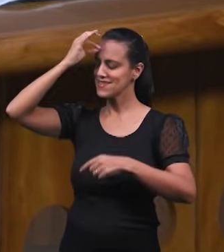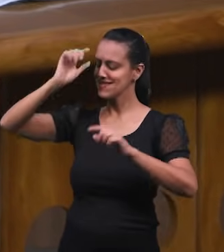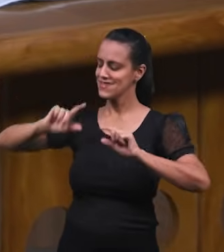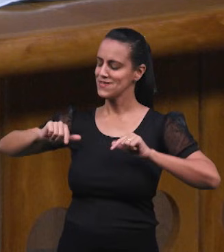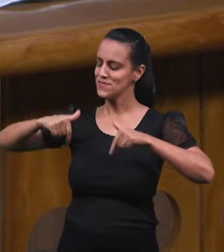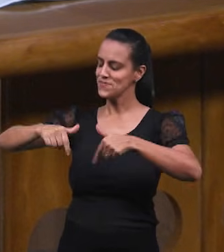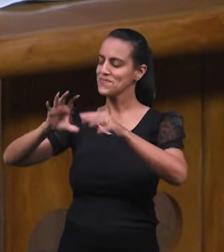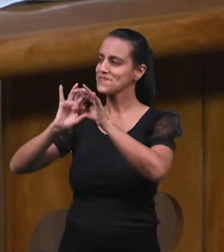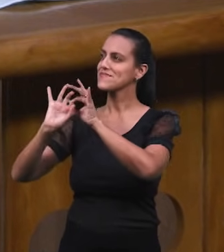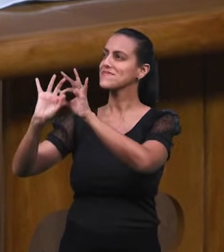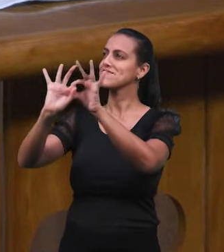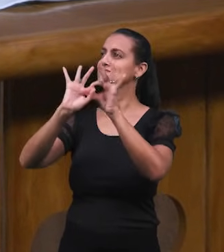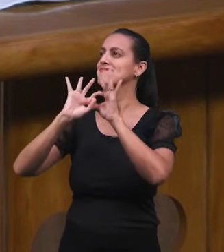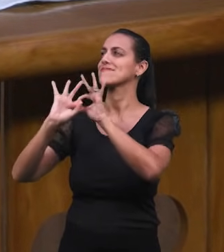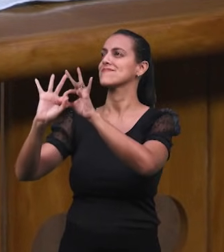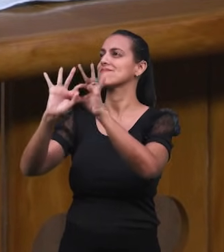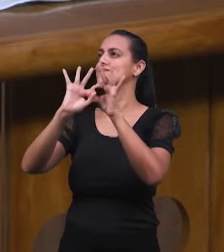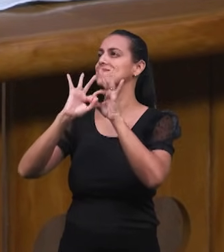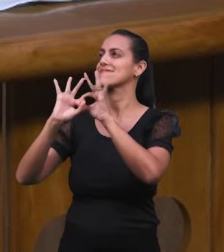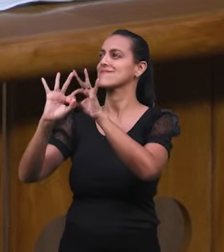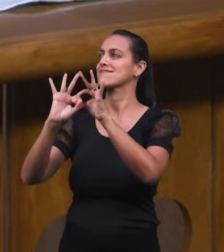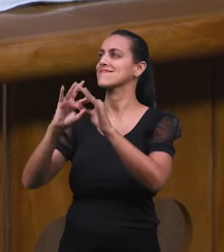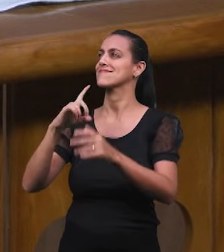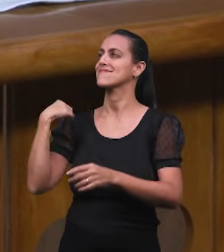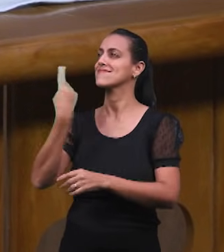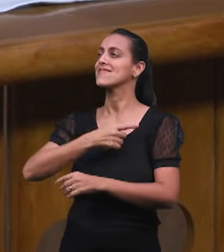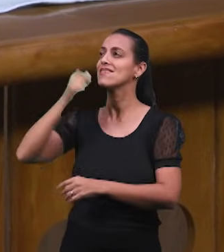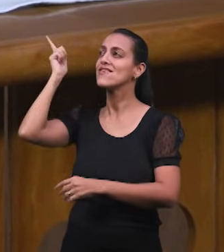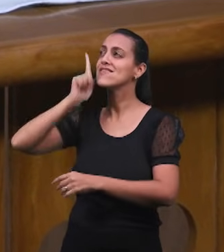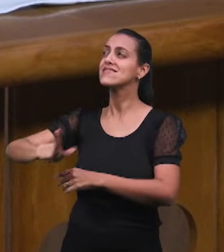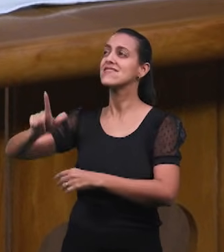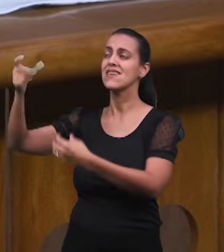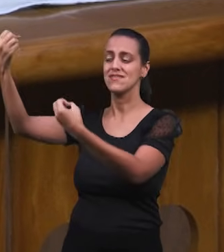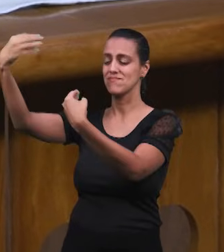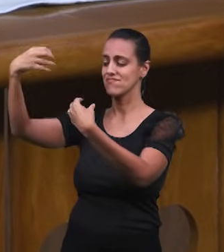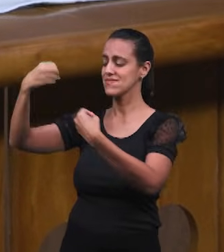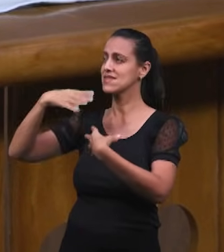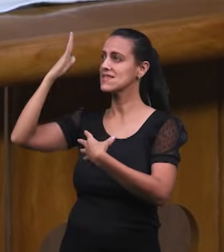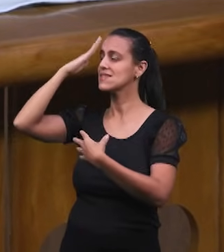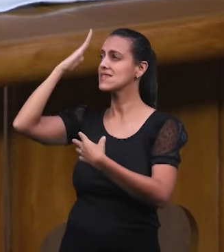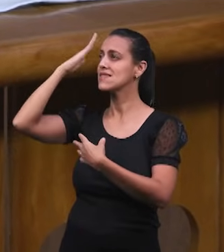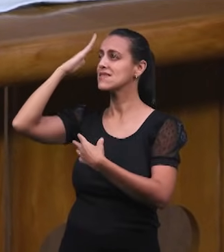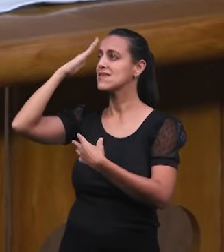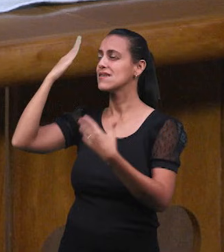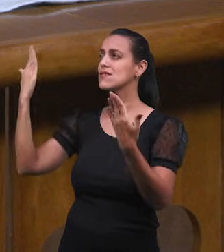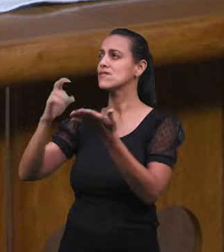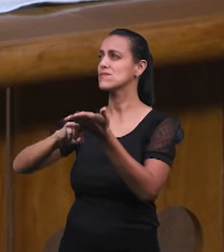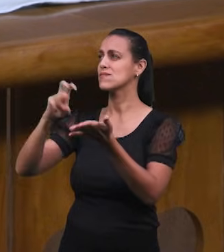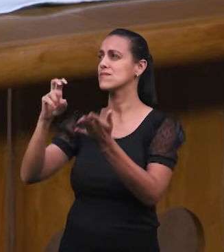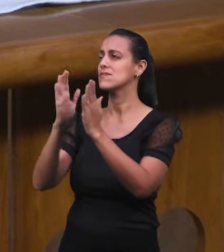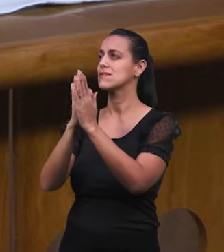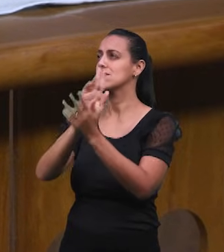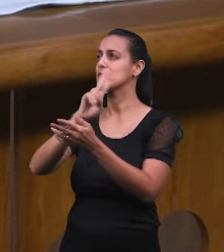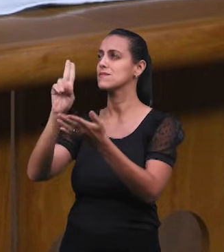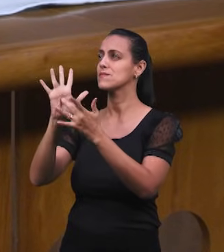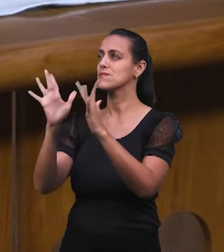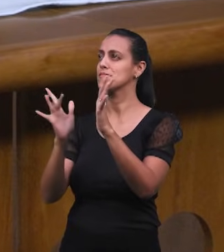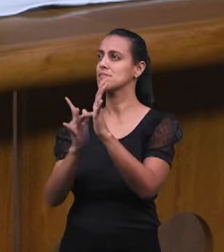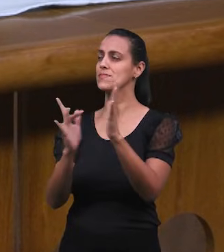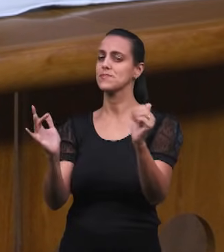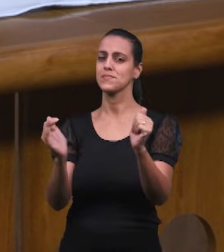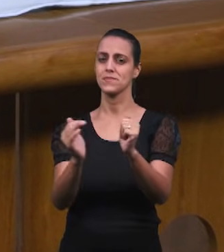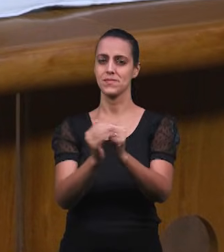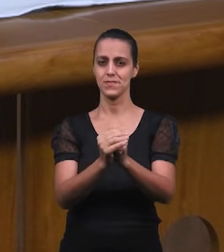ait la profonde communion avec toi. Que nous puissions avoir ton enseignement pour nous ce matin. C'est la prière que nous faisons au nom du